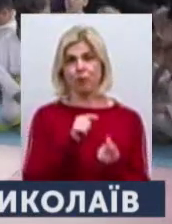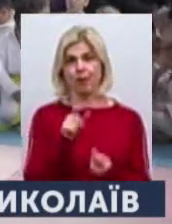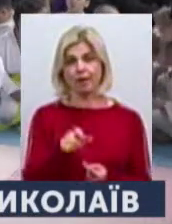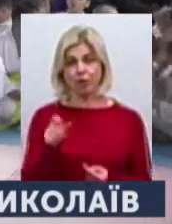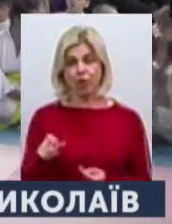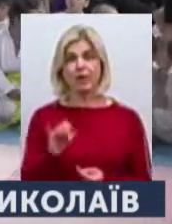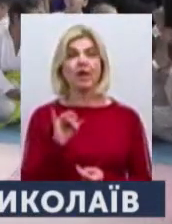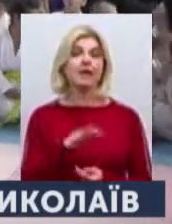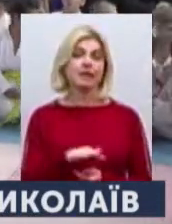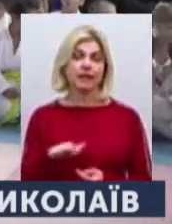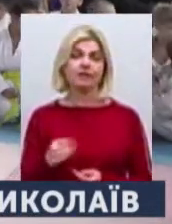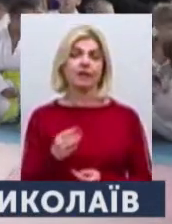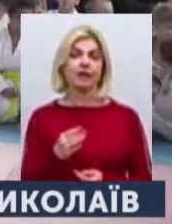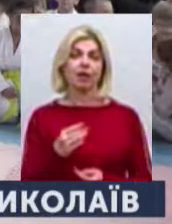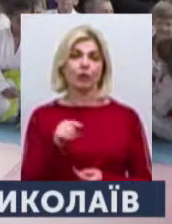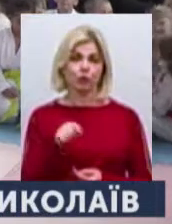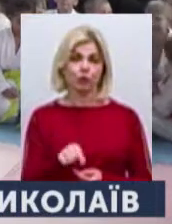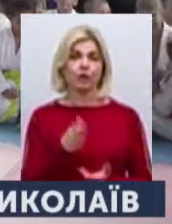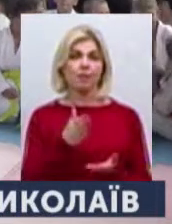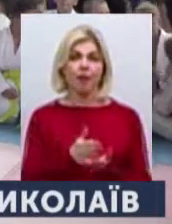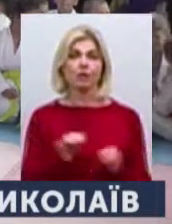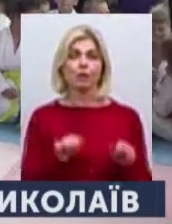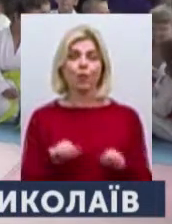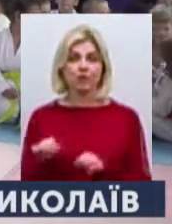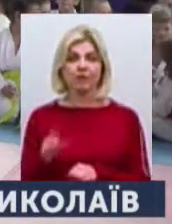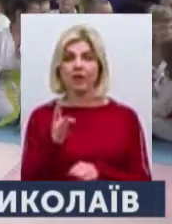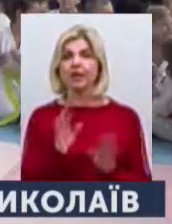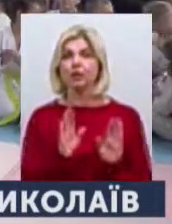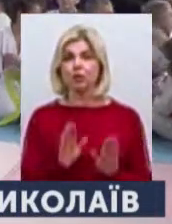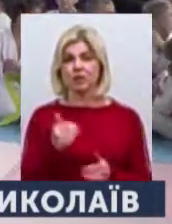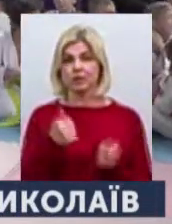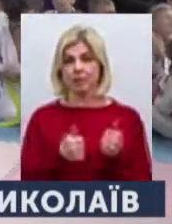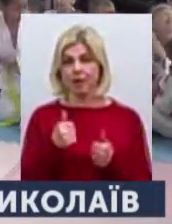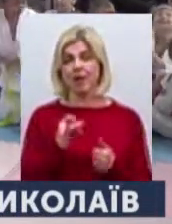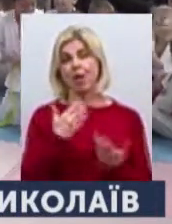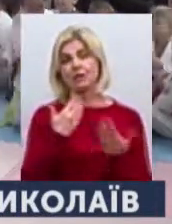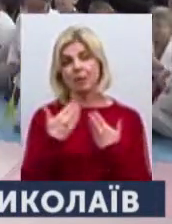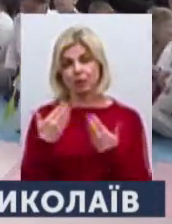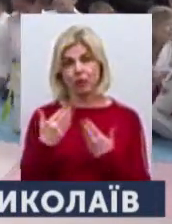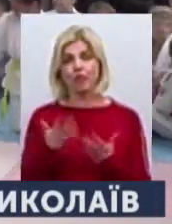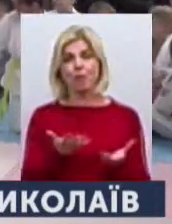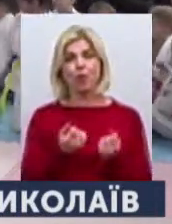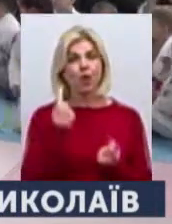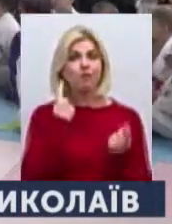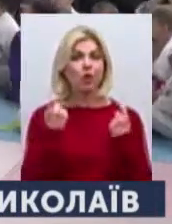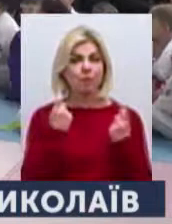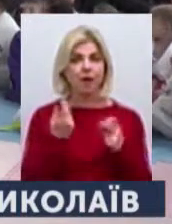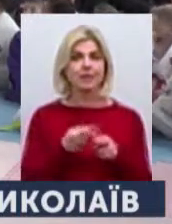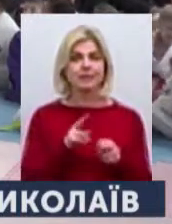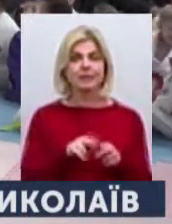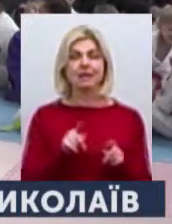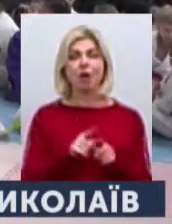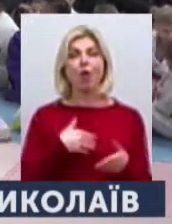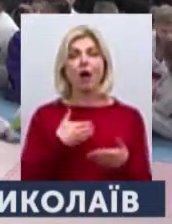По-перше, діти у нас тут мають можливість не лише змагатися, а ще й спілкуватися, обмінювати інформацію. Це альтернативний